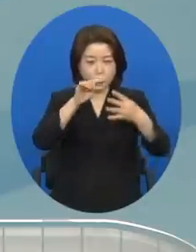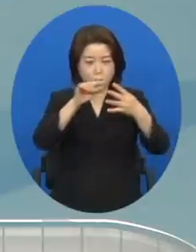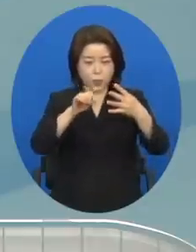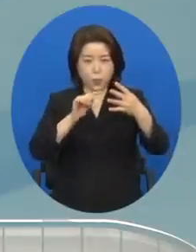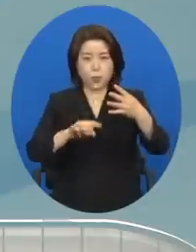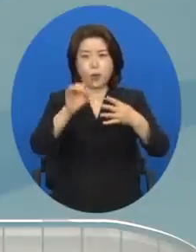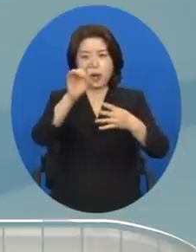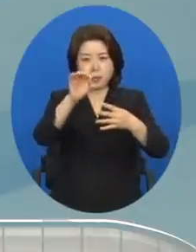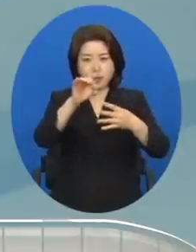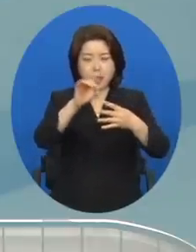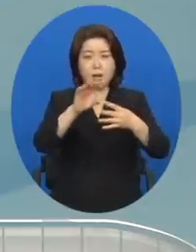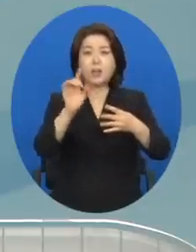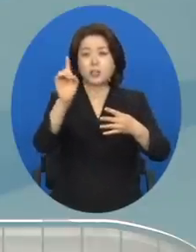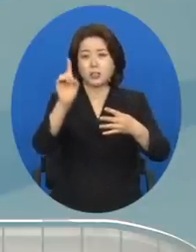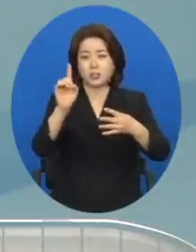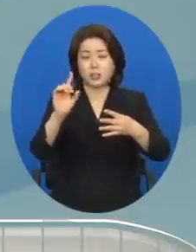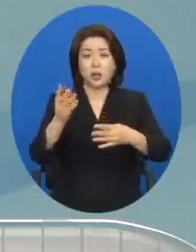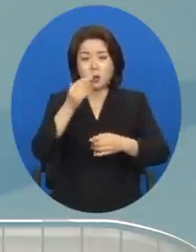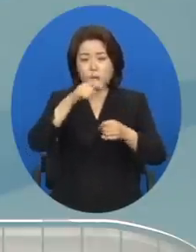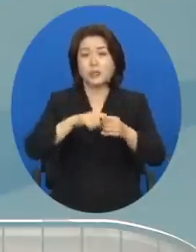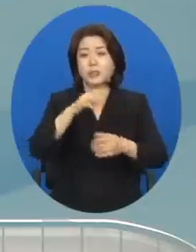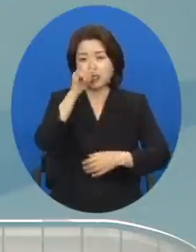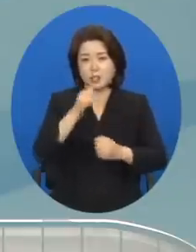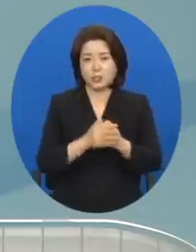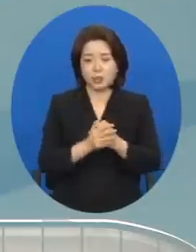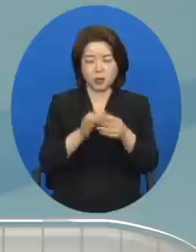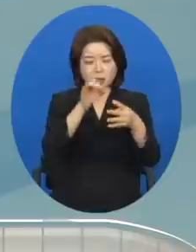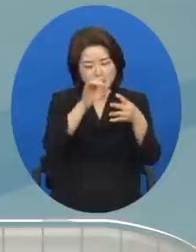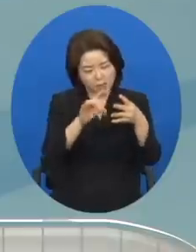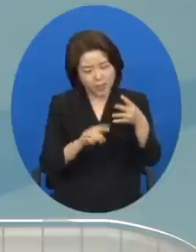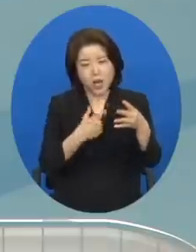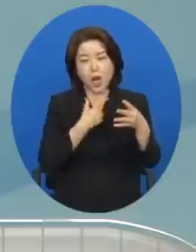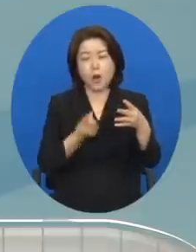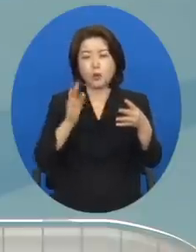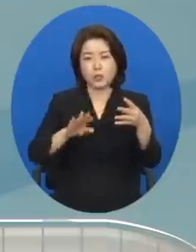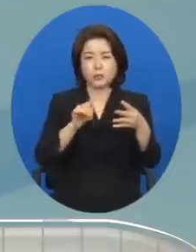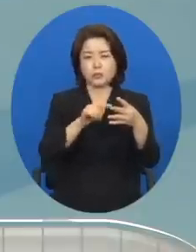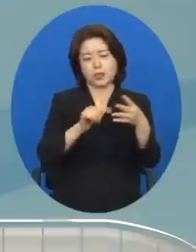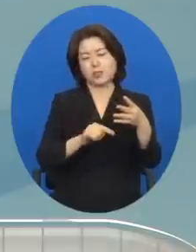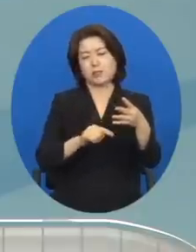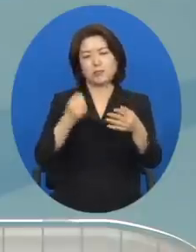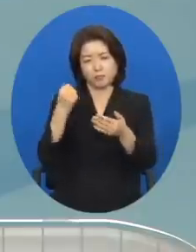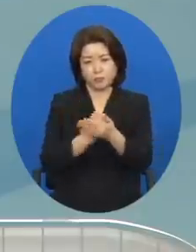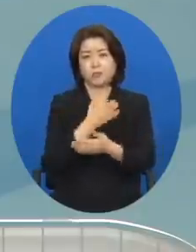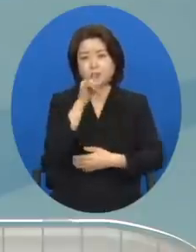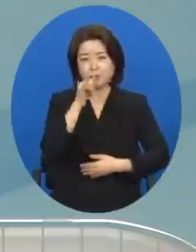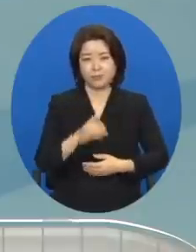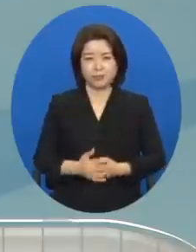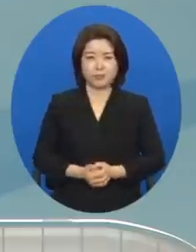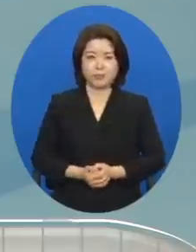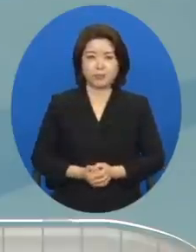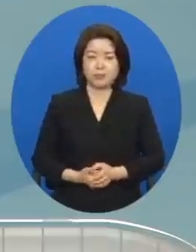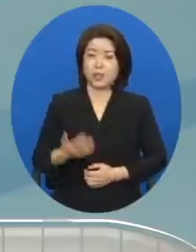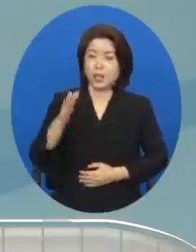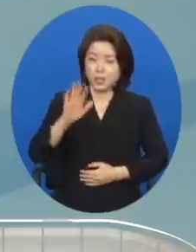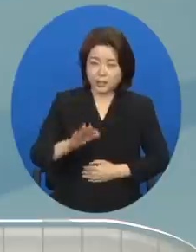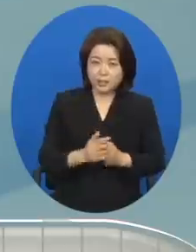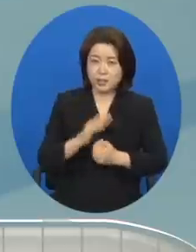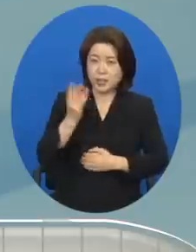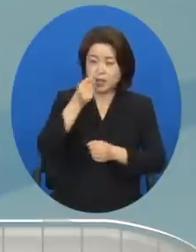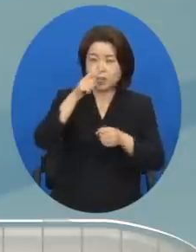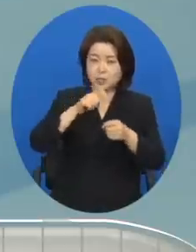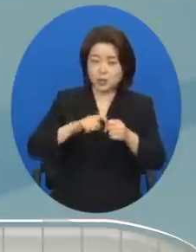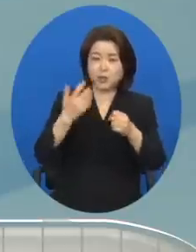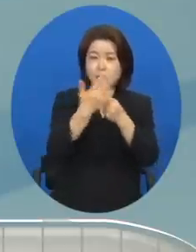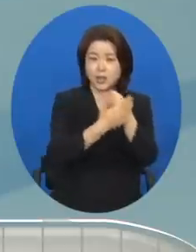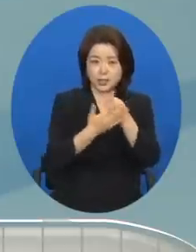매주라도 하고 싶은데 그러지 못해서 아쉬움이 있을 정도예요. 그런데 성찬의